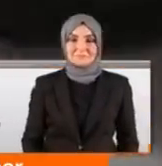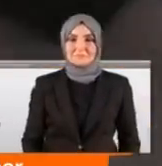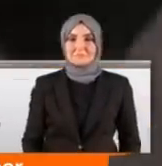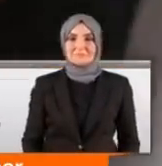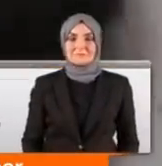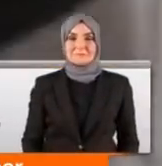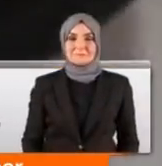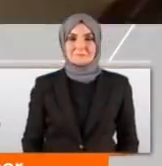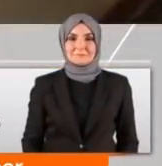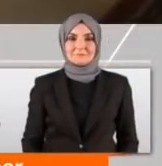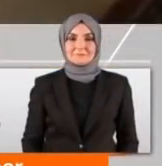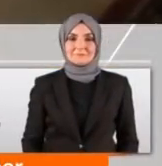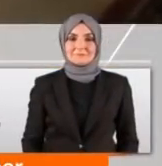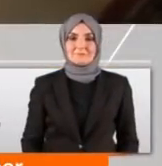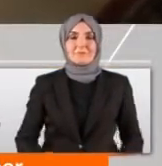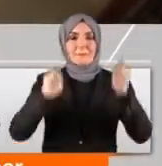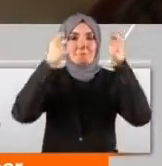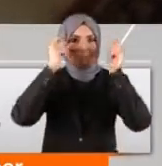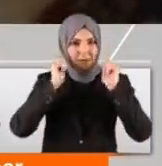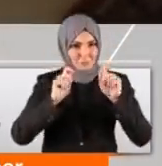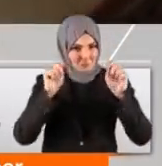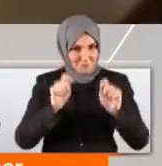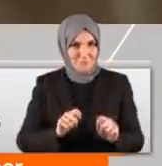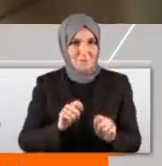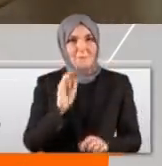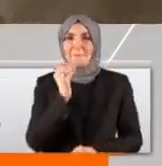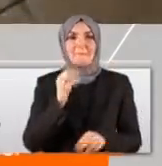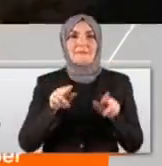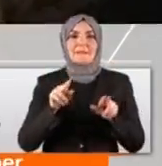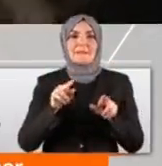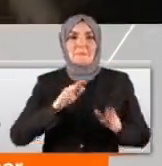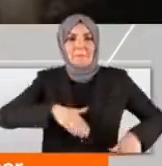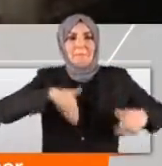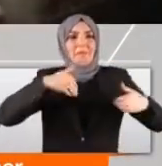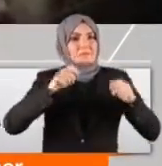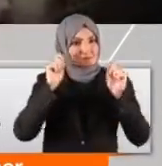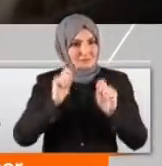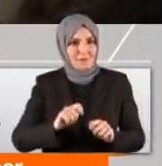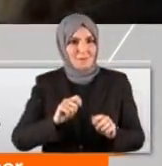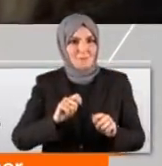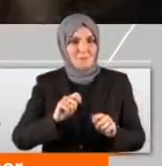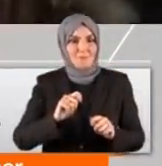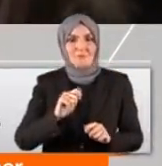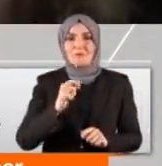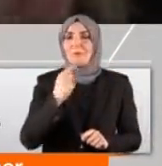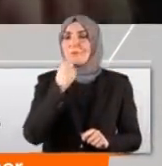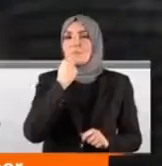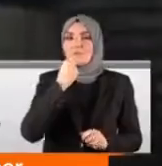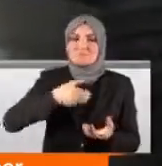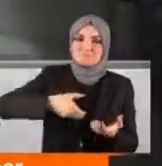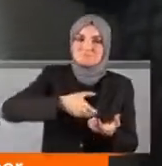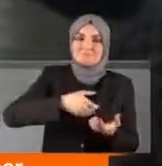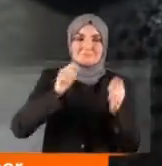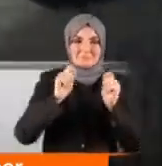olacak mıymış banyo yaptırıp bebek gibi bez bağlıyor Hatta biberonla besliyor kızısın a çocuğu gibi